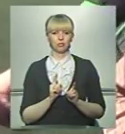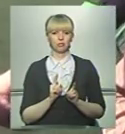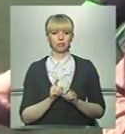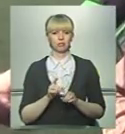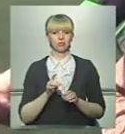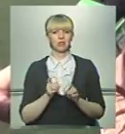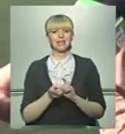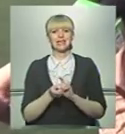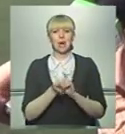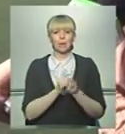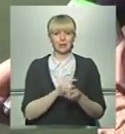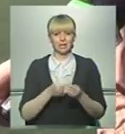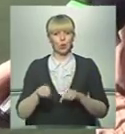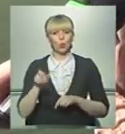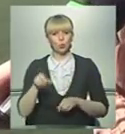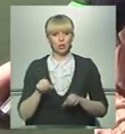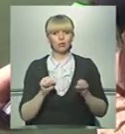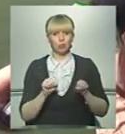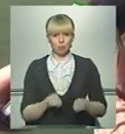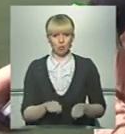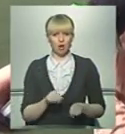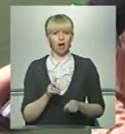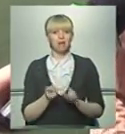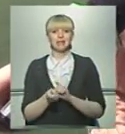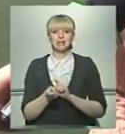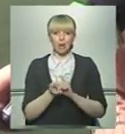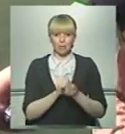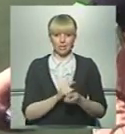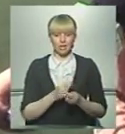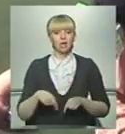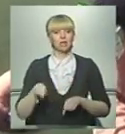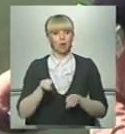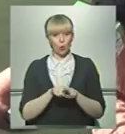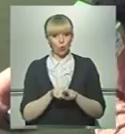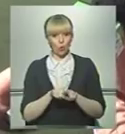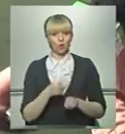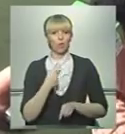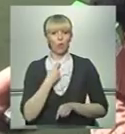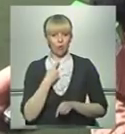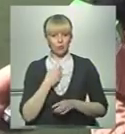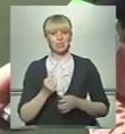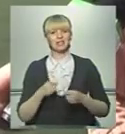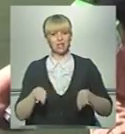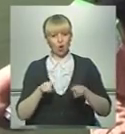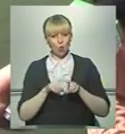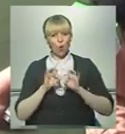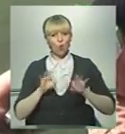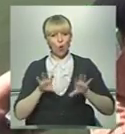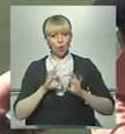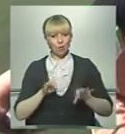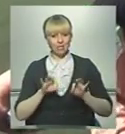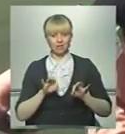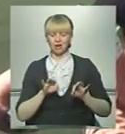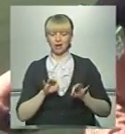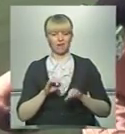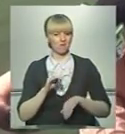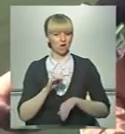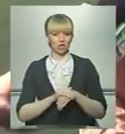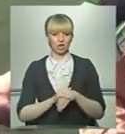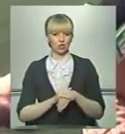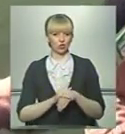замінити таку людину можна, але замінити такий голос, такого коментатора в ефірі